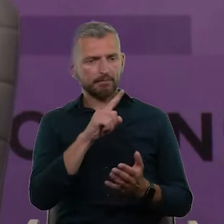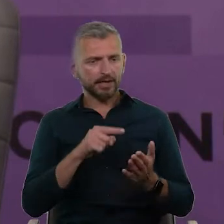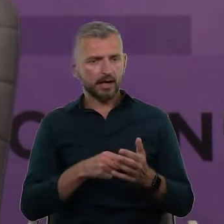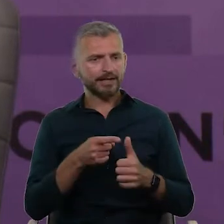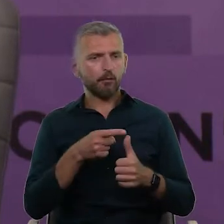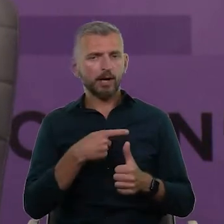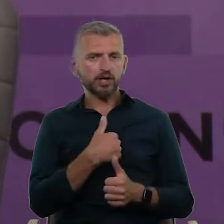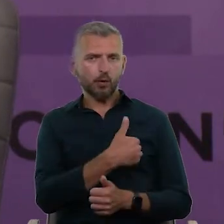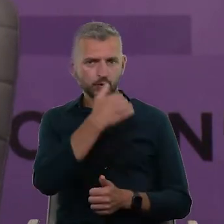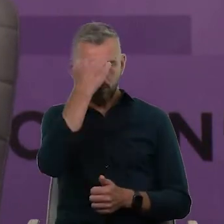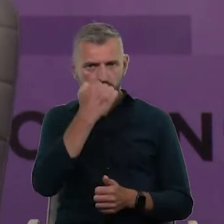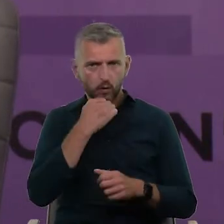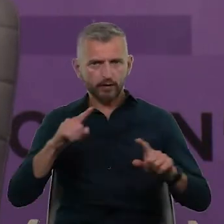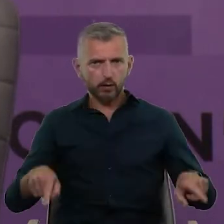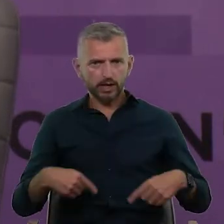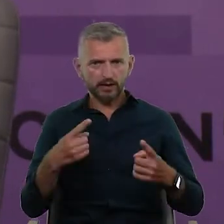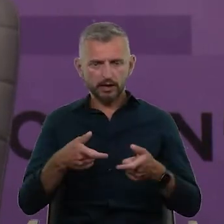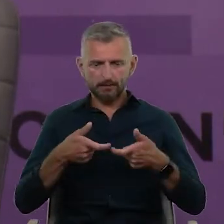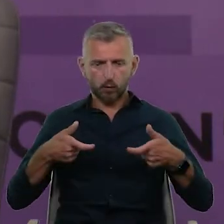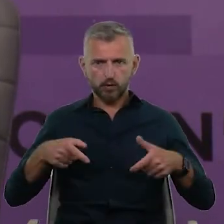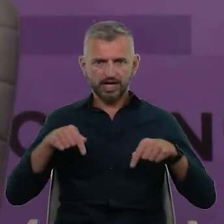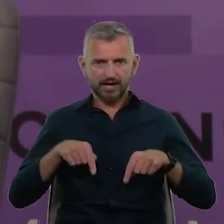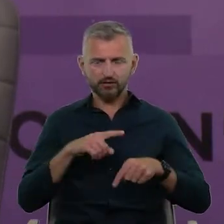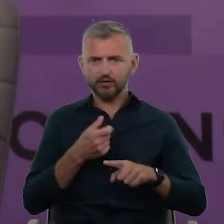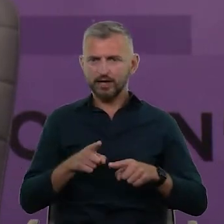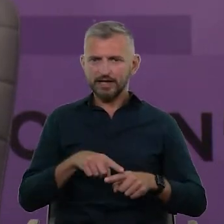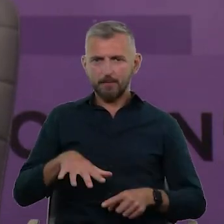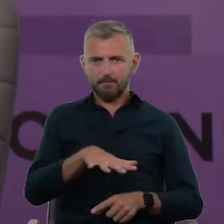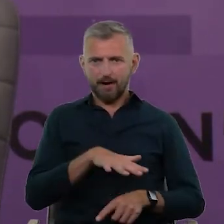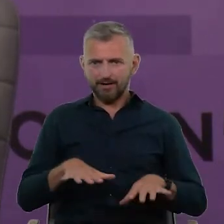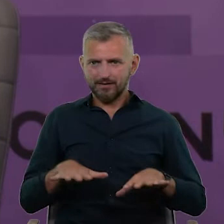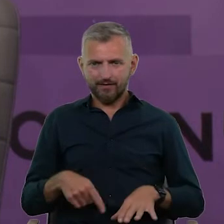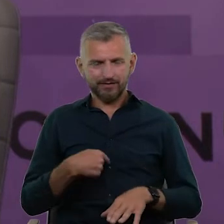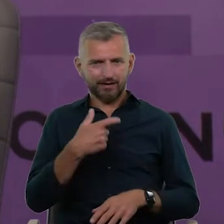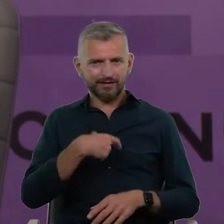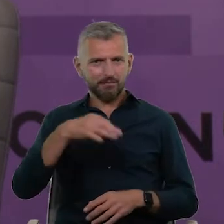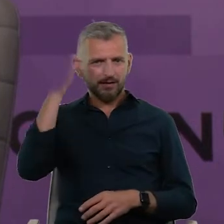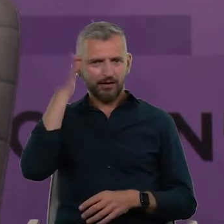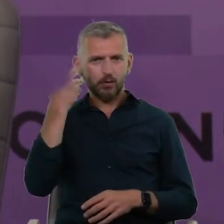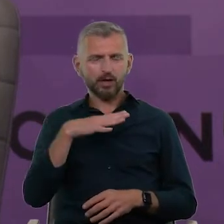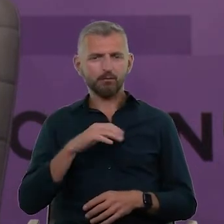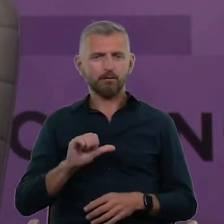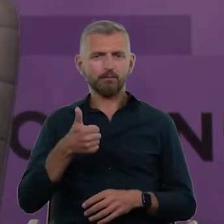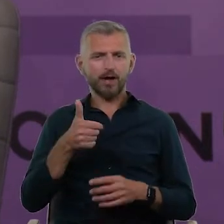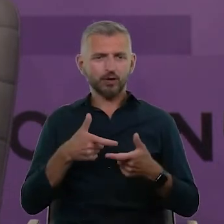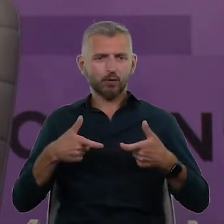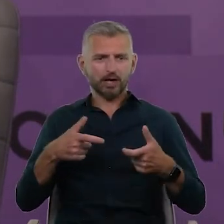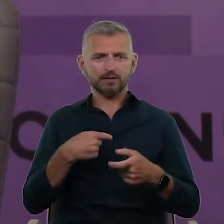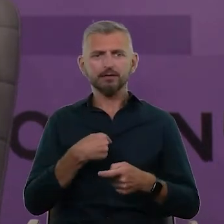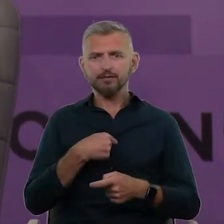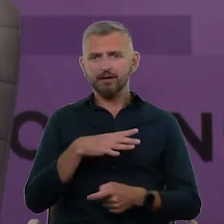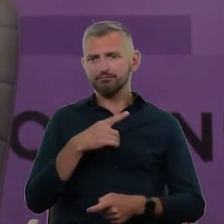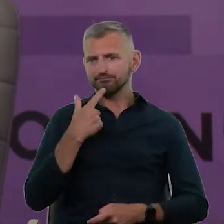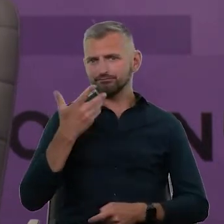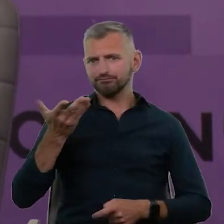хочу подякувати організаторам конгресу за цей майданчик. Я себе згадую, коли був перший конгрес, я була спікеркою,